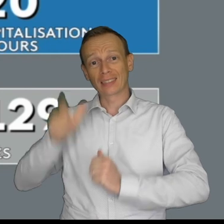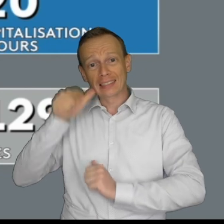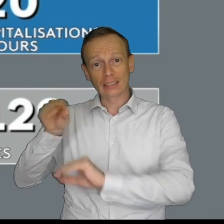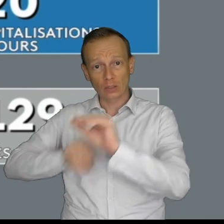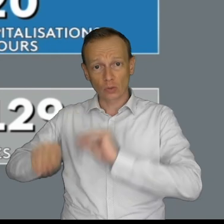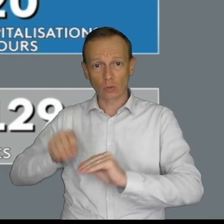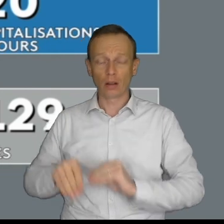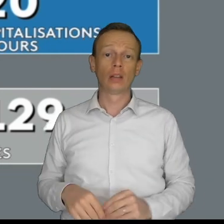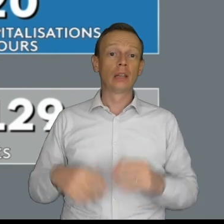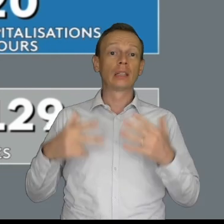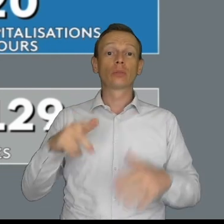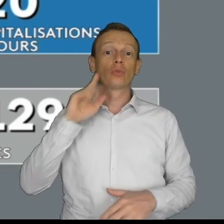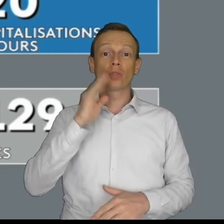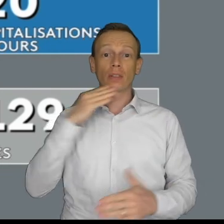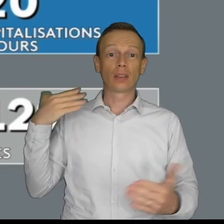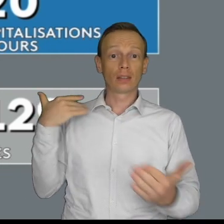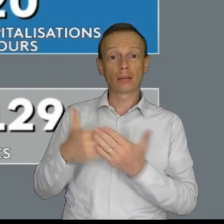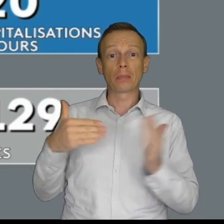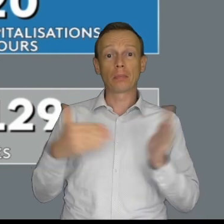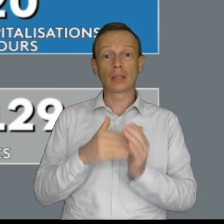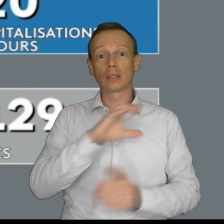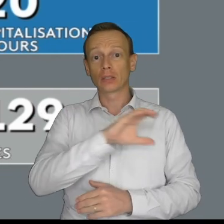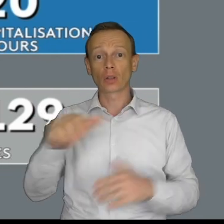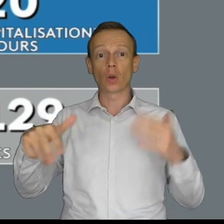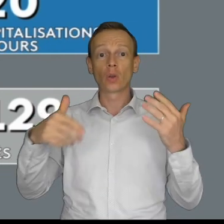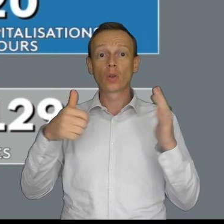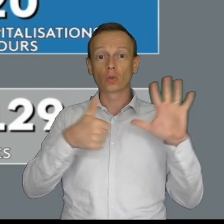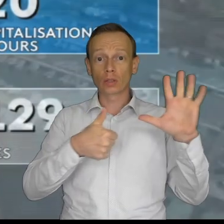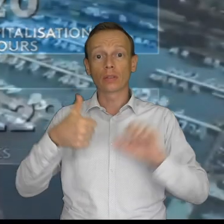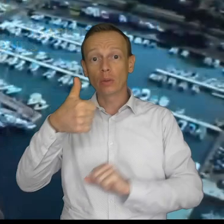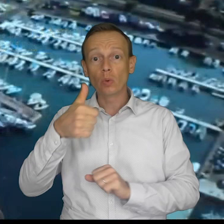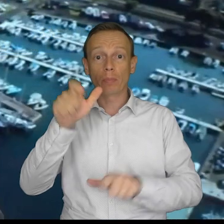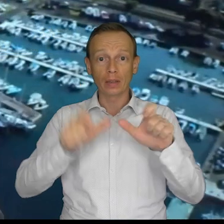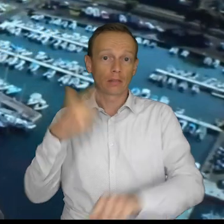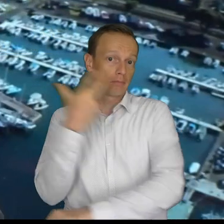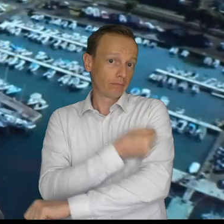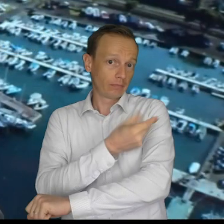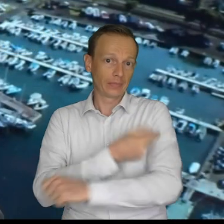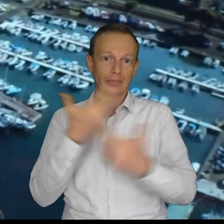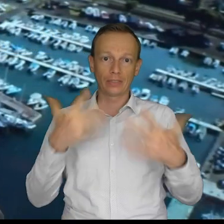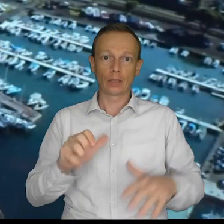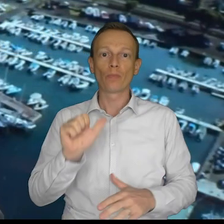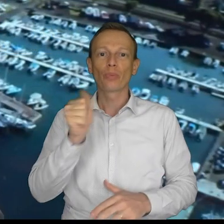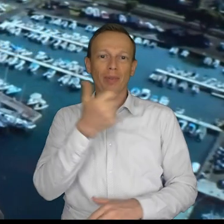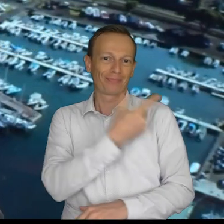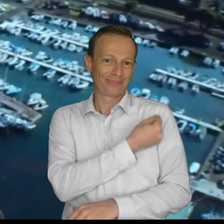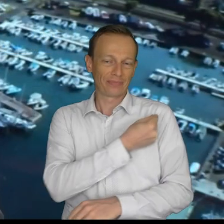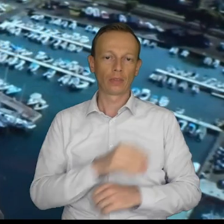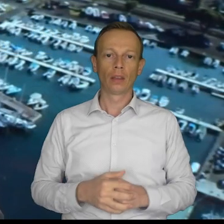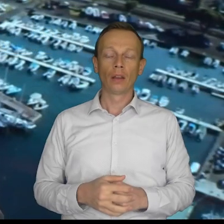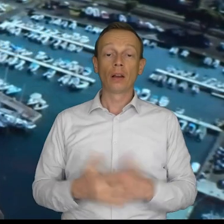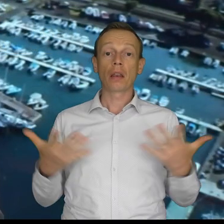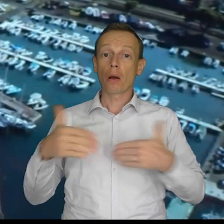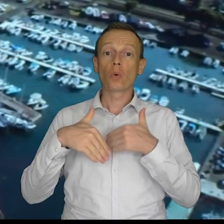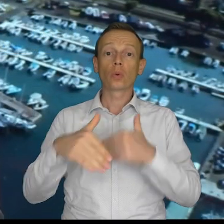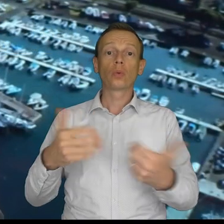le 18 janvier, 1161 personnes ont reçu leur première dose de vaccin. Une campagne qui